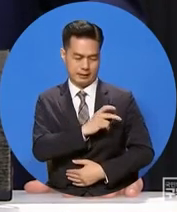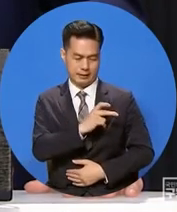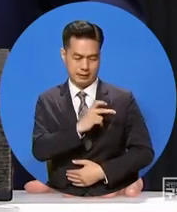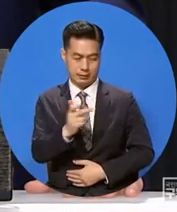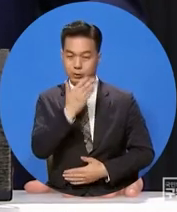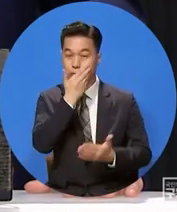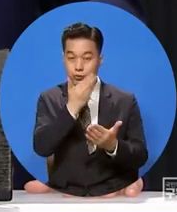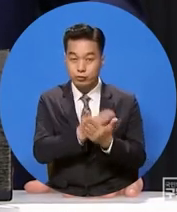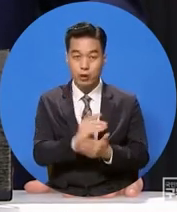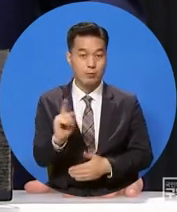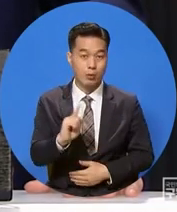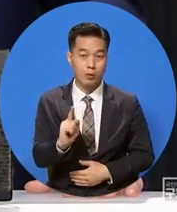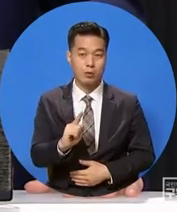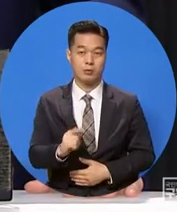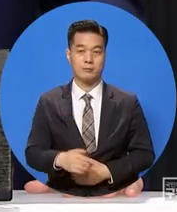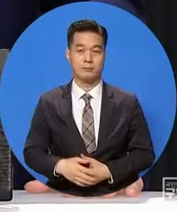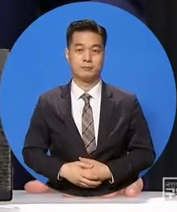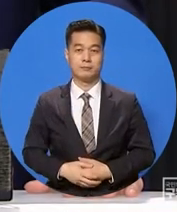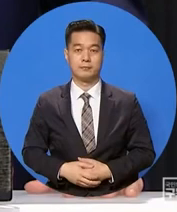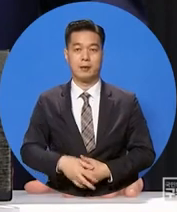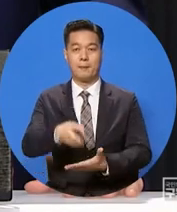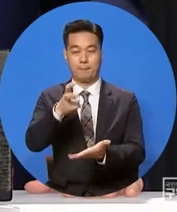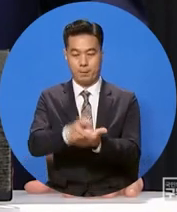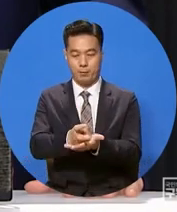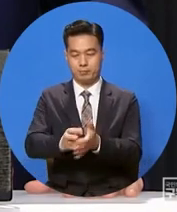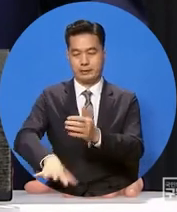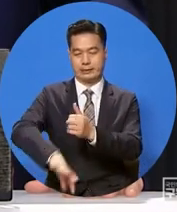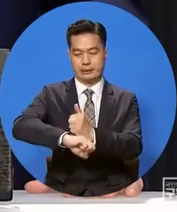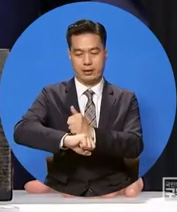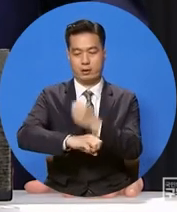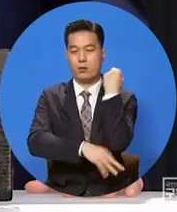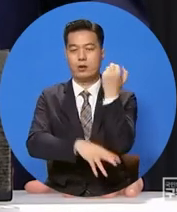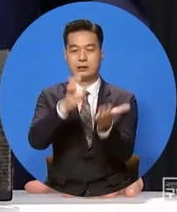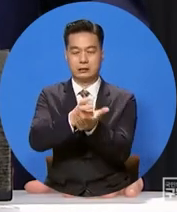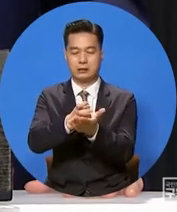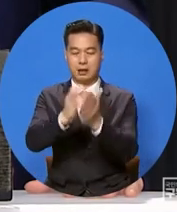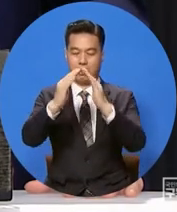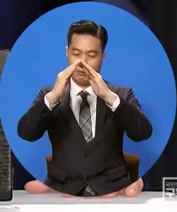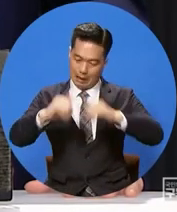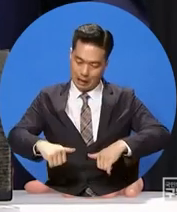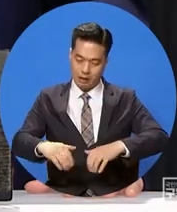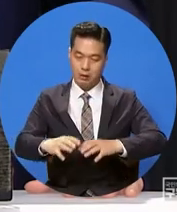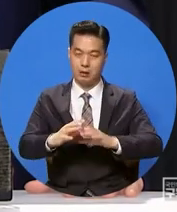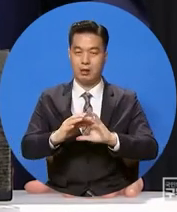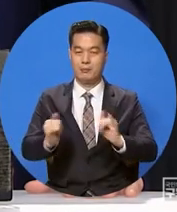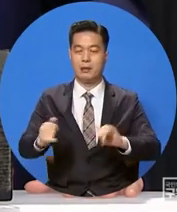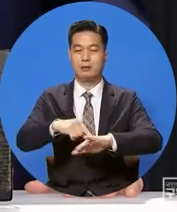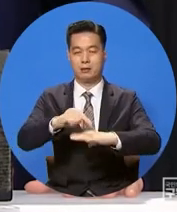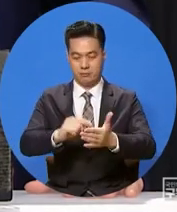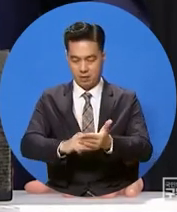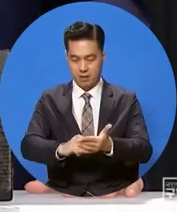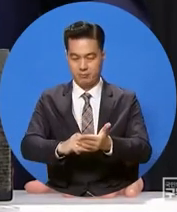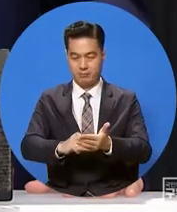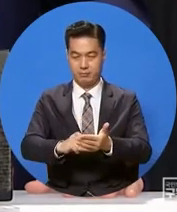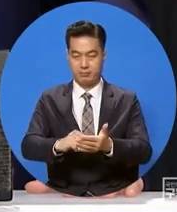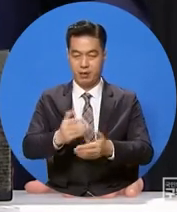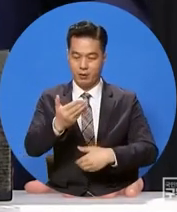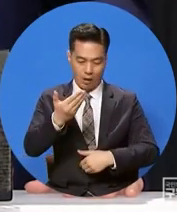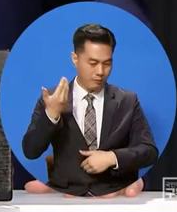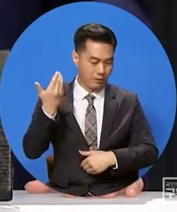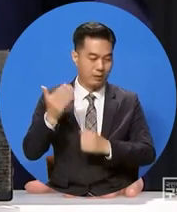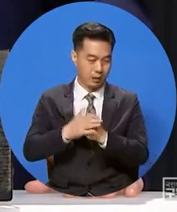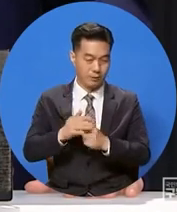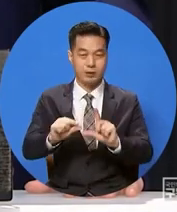문제가 예, 법의 지배라는 대원칙이 지금 무너져가지고 민심이 등을 돌리는 거기 때문에 제가 그